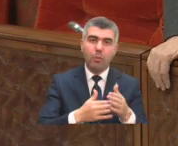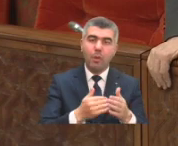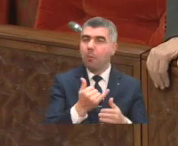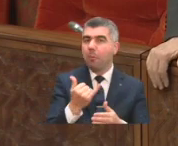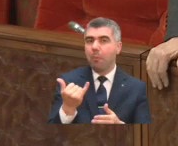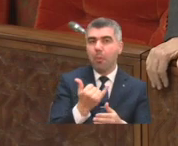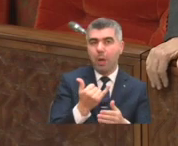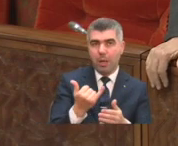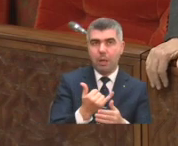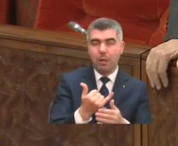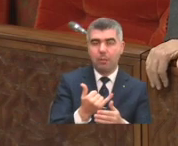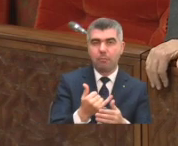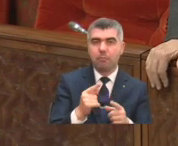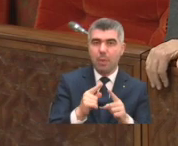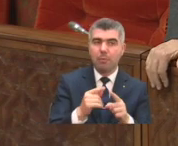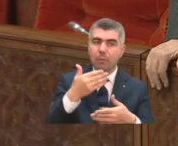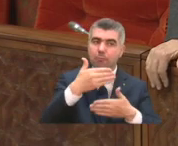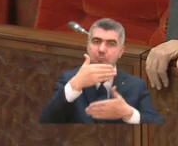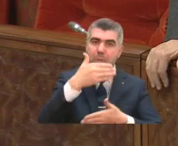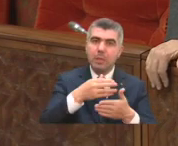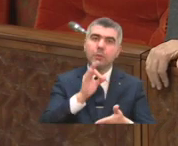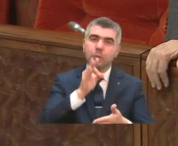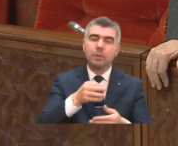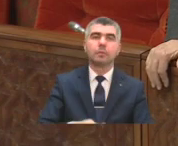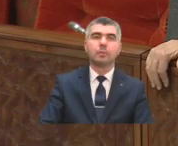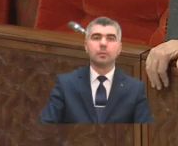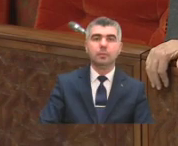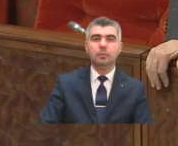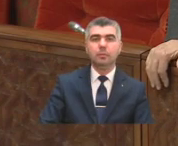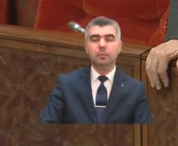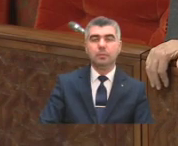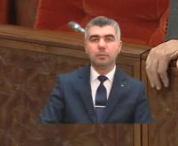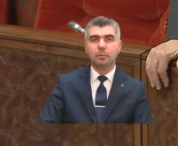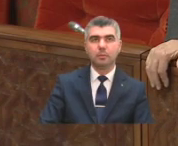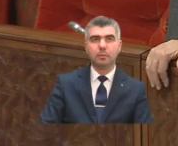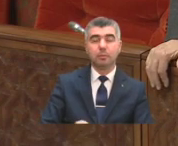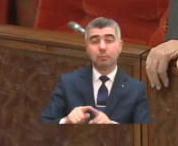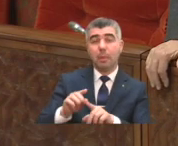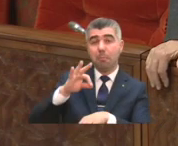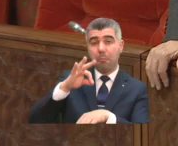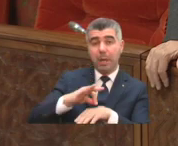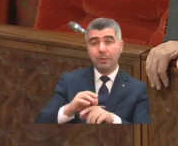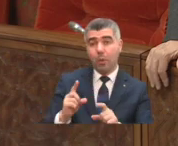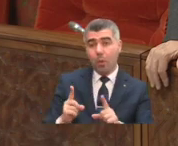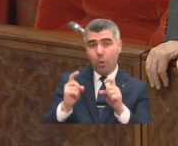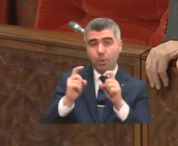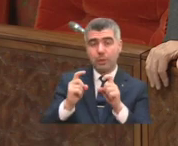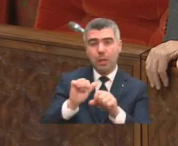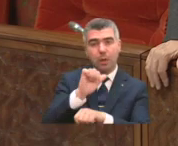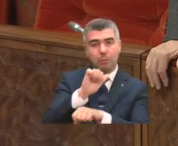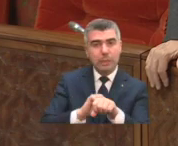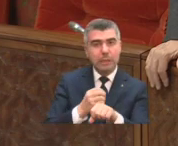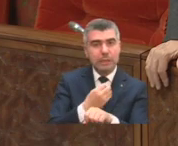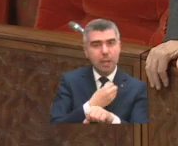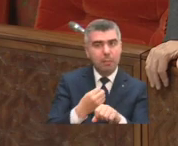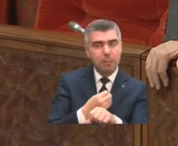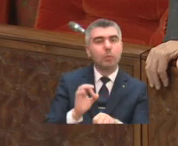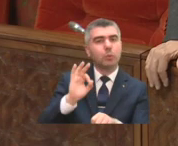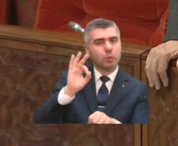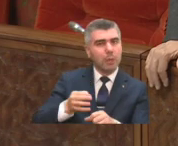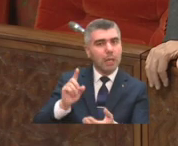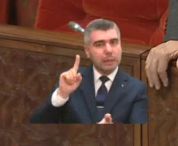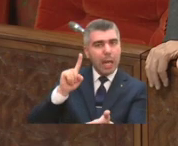باش يمكن حتى الاستثمار يكون هادف. بالنسبه للمرضى اللي هما السرطان فهما التغطيه الصحيه كتشملهم بحال جميع المواطنين،